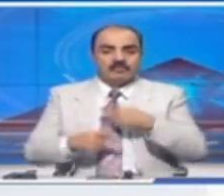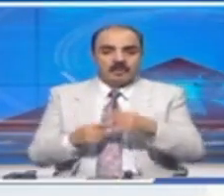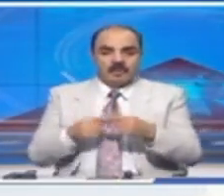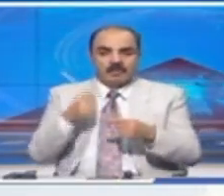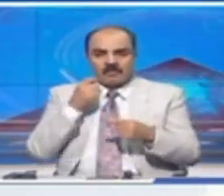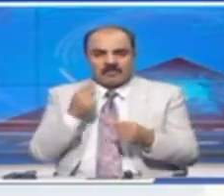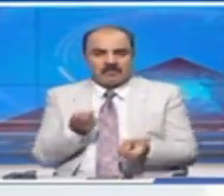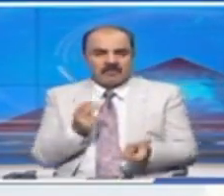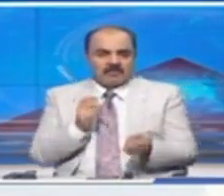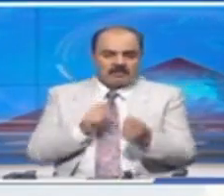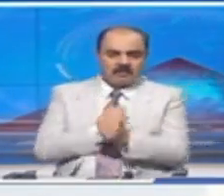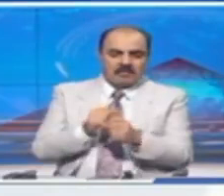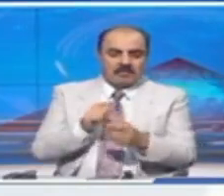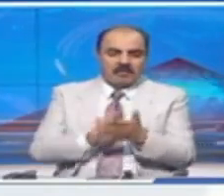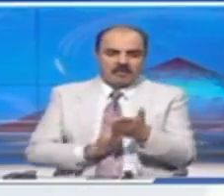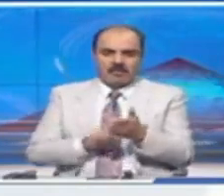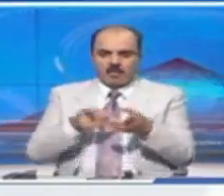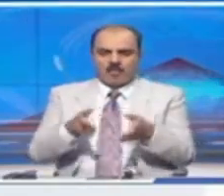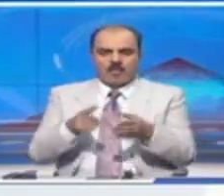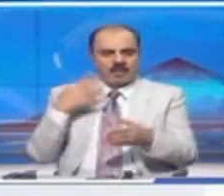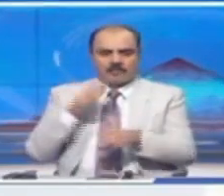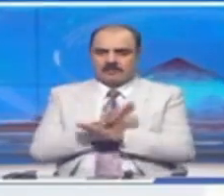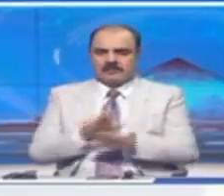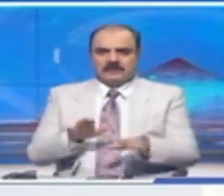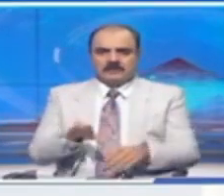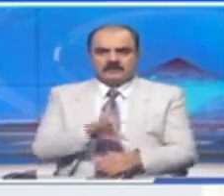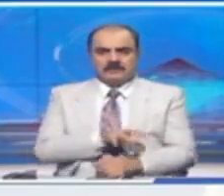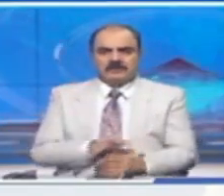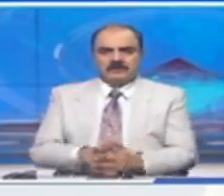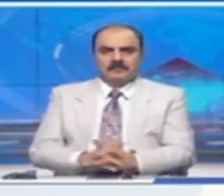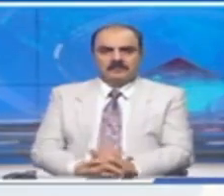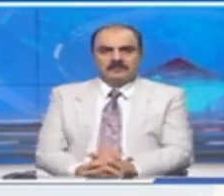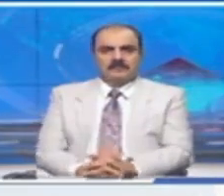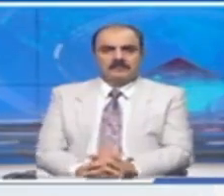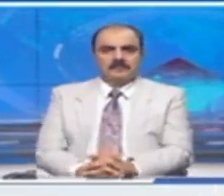وجود المرتزقة يشكل خطرا على ليبيا وكذلك دول الجوار.